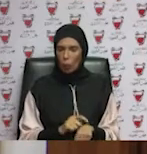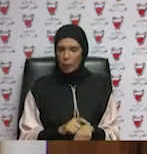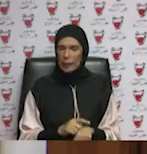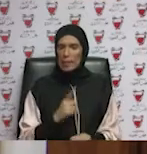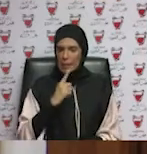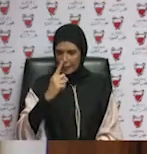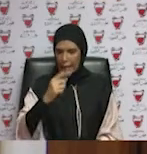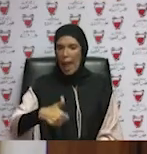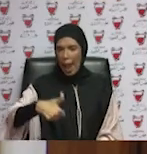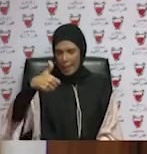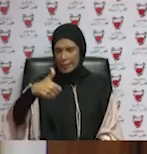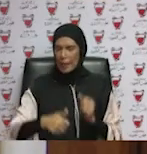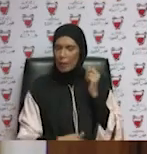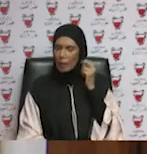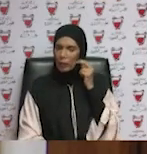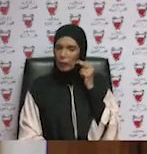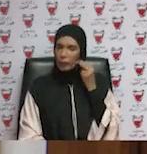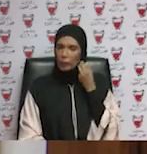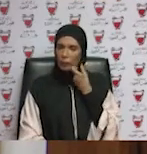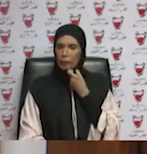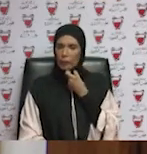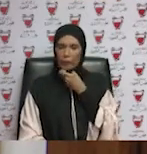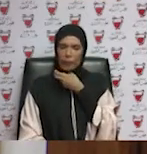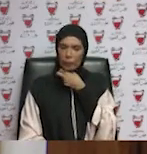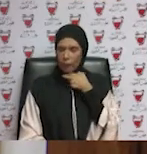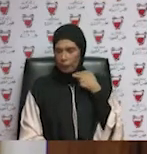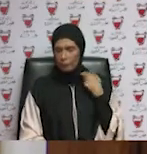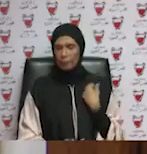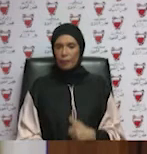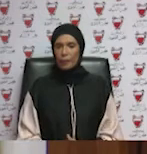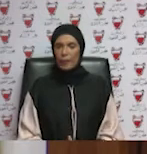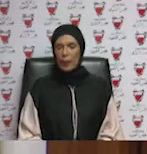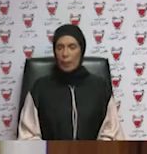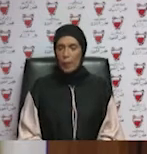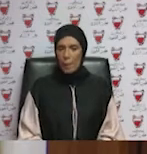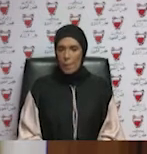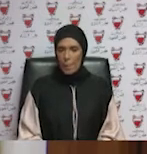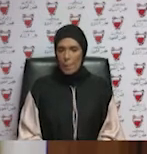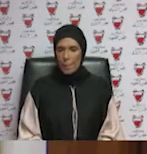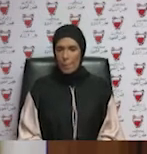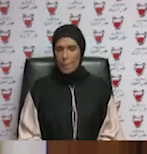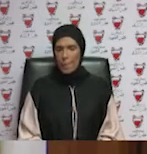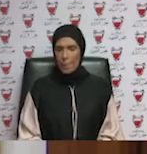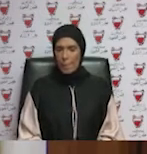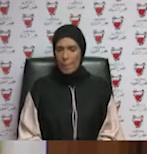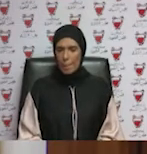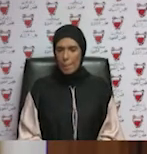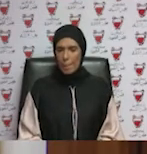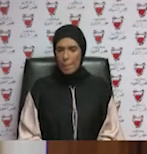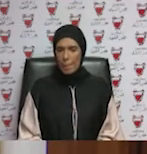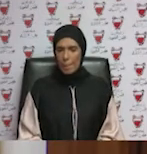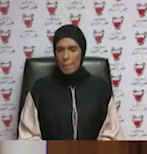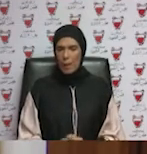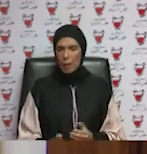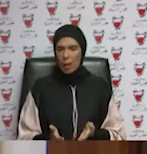سعادة الوزير يعني طويلة بالنسبة لهذا الأمر، وربما في الأخير لا تصب، لأن في الأخير حتى قضية سلامة